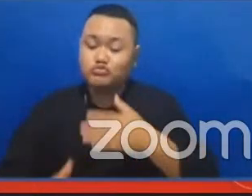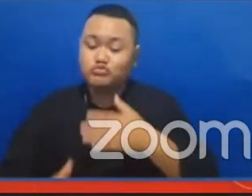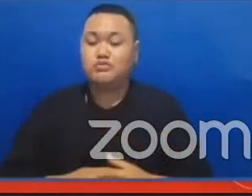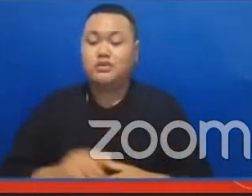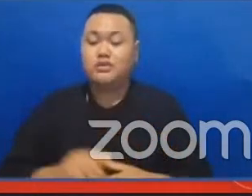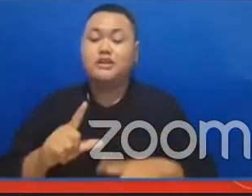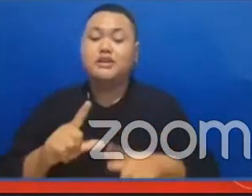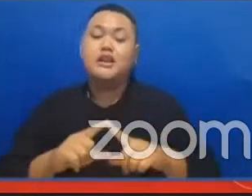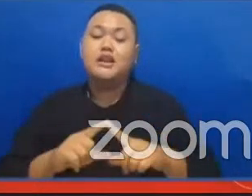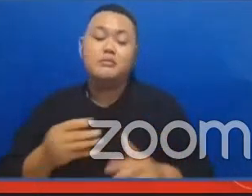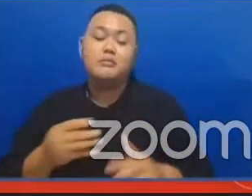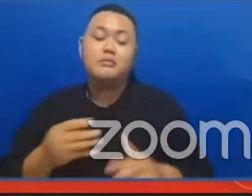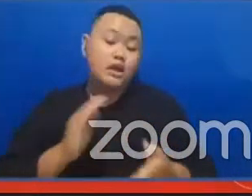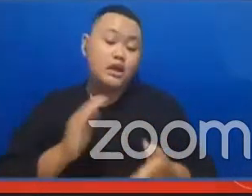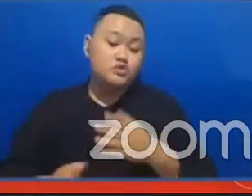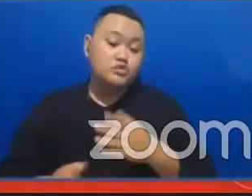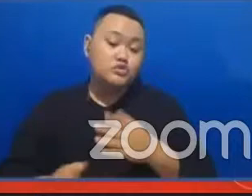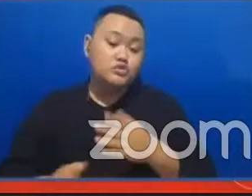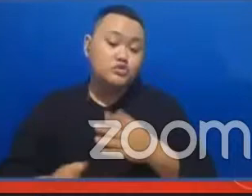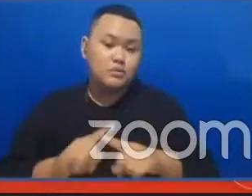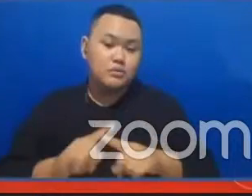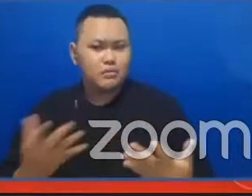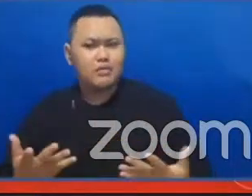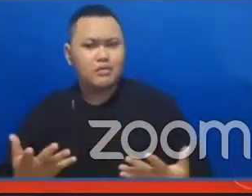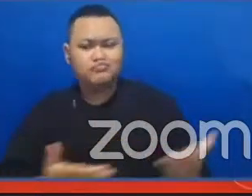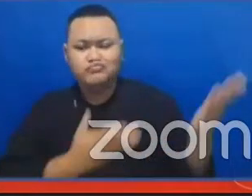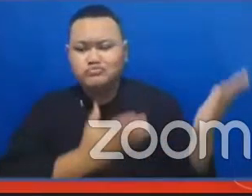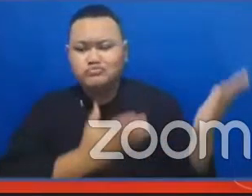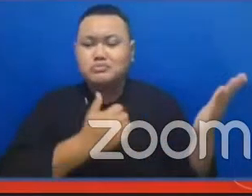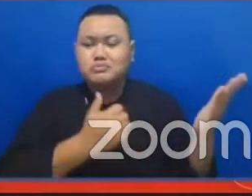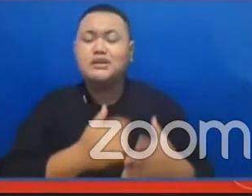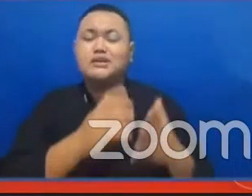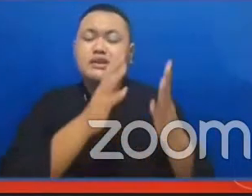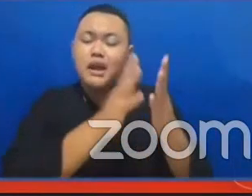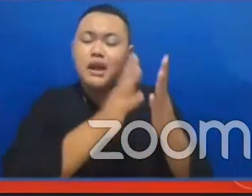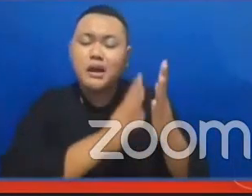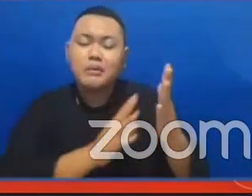dapat dimanfaatkan guru sebagai suplemen atau substitusi